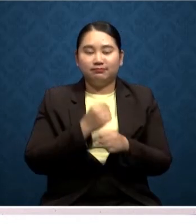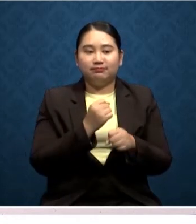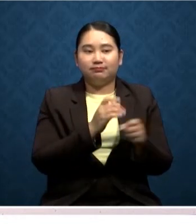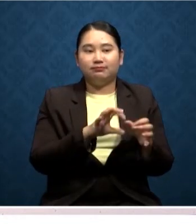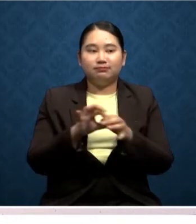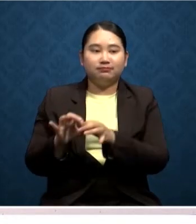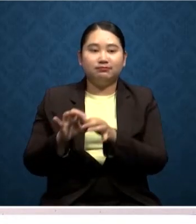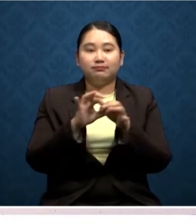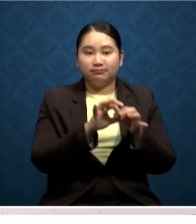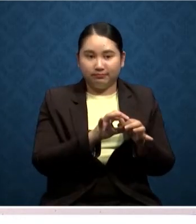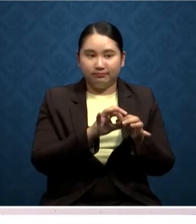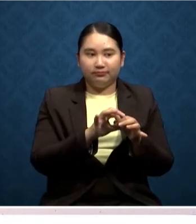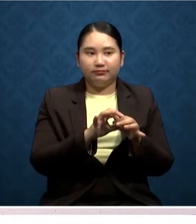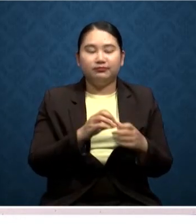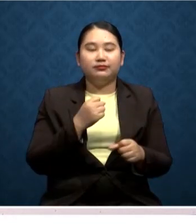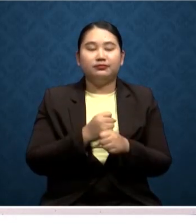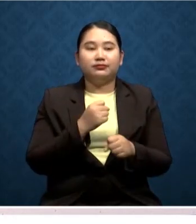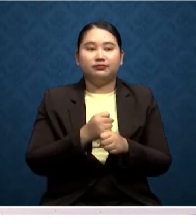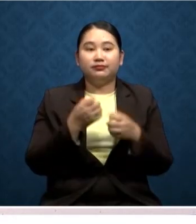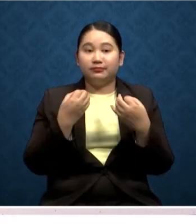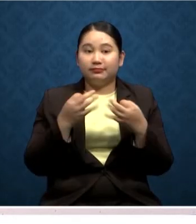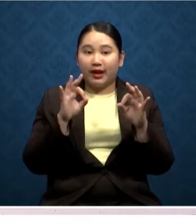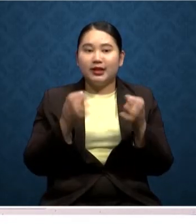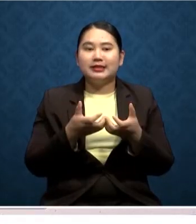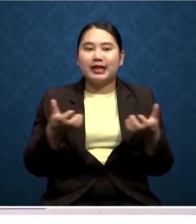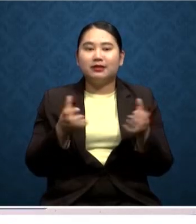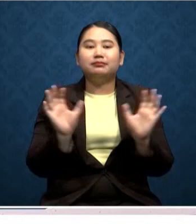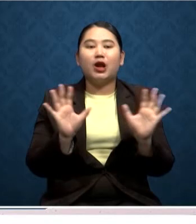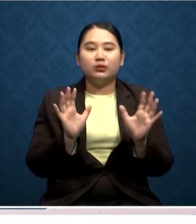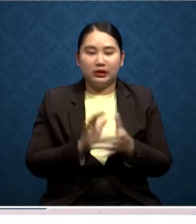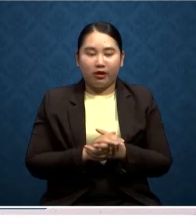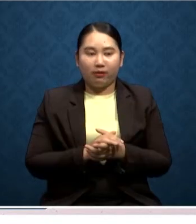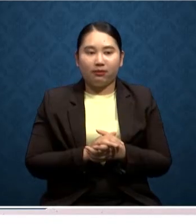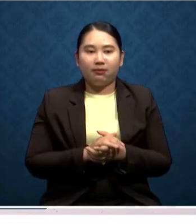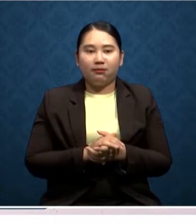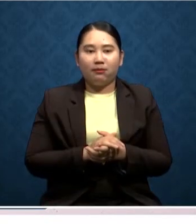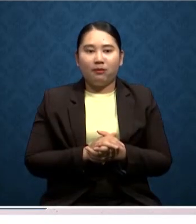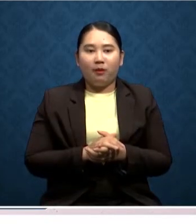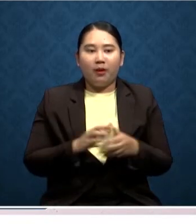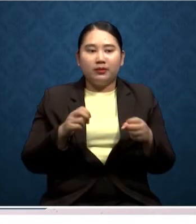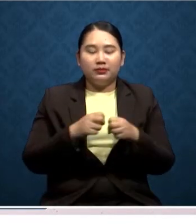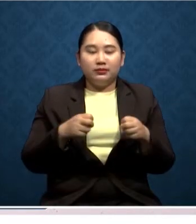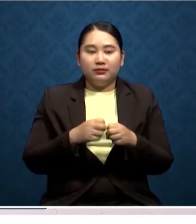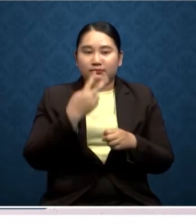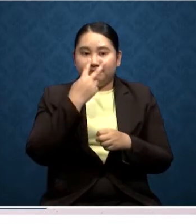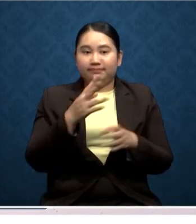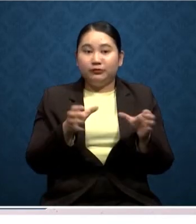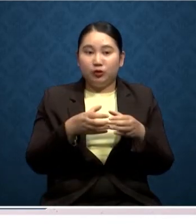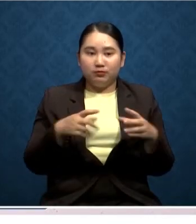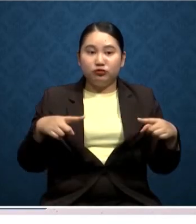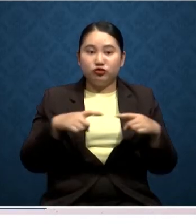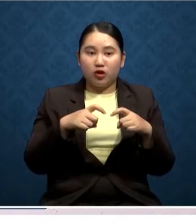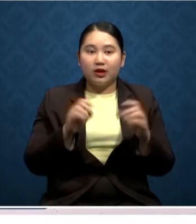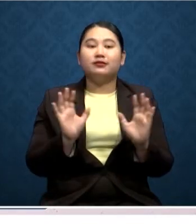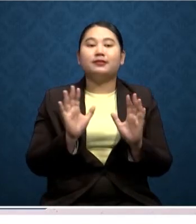วุฒิสภานะคะให้เป็นเอกภาพแบบไม่แยกส่วนกันแล้วก็ลดความซ้ำซ้อนนะคะและก็ทำให้คณะ